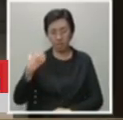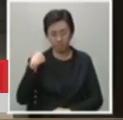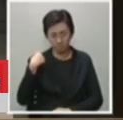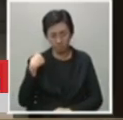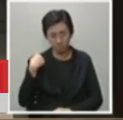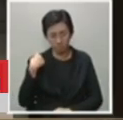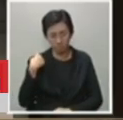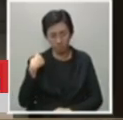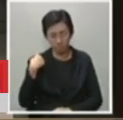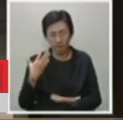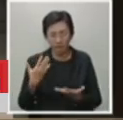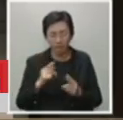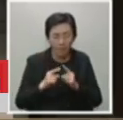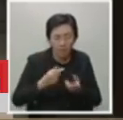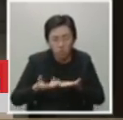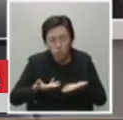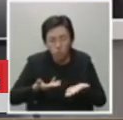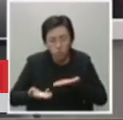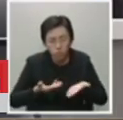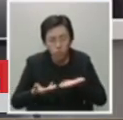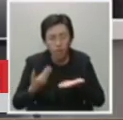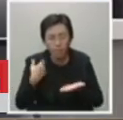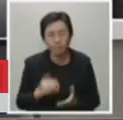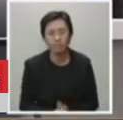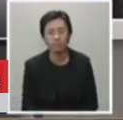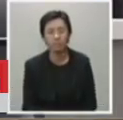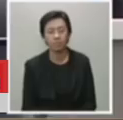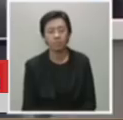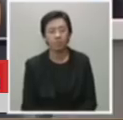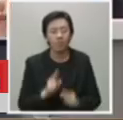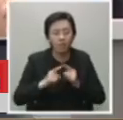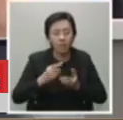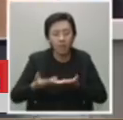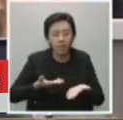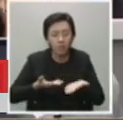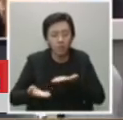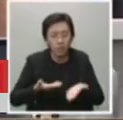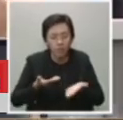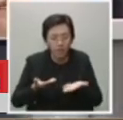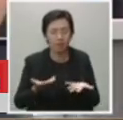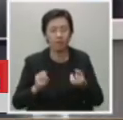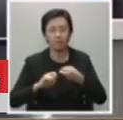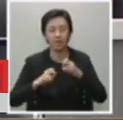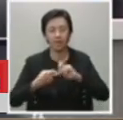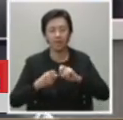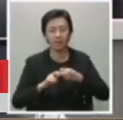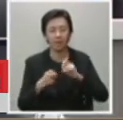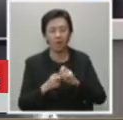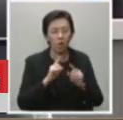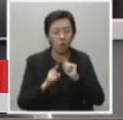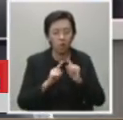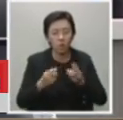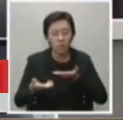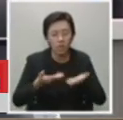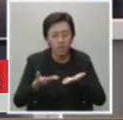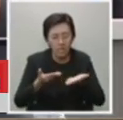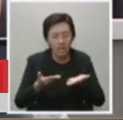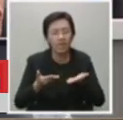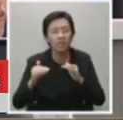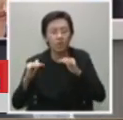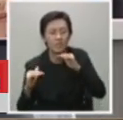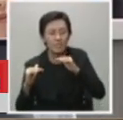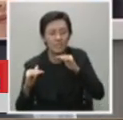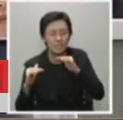ร้างเงื่อนไขก็เกิดการเจรจาเมื่อเกิดการเจรจามันก็มีปัญหาเพราะผู้ที่เจรจาก็ย่อมอ่อนค่ากว่า